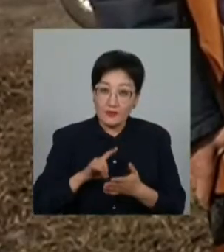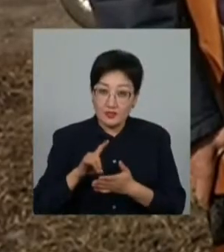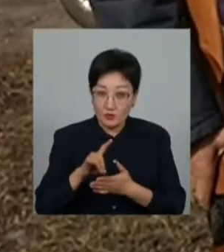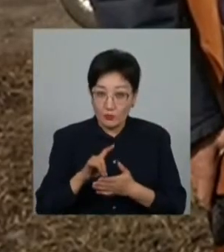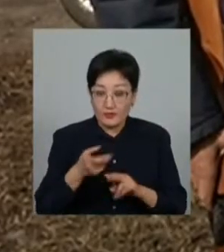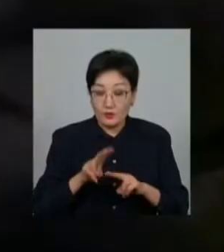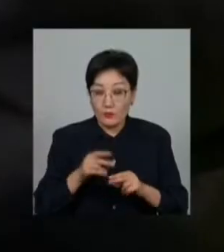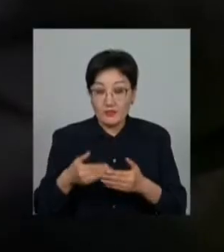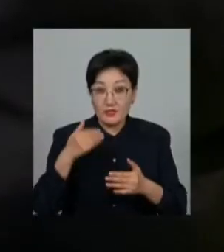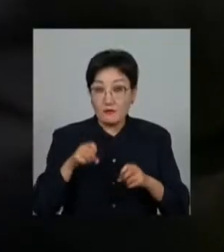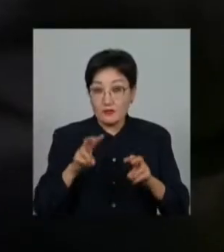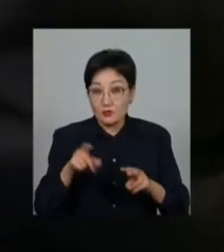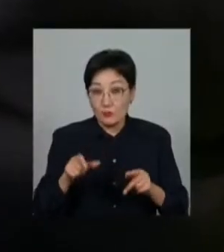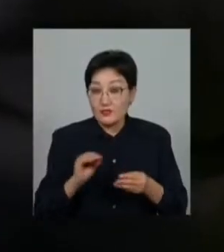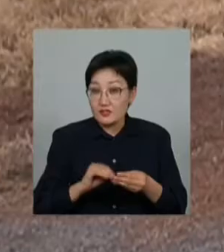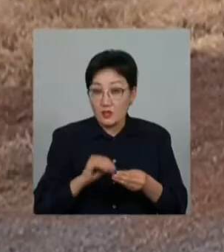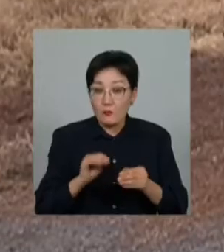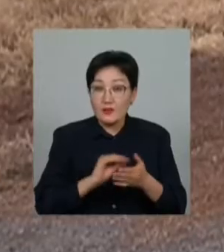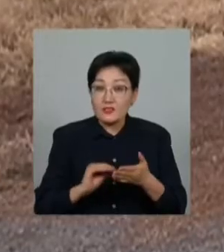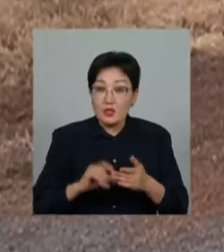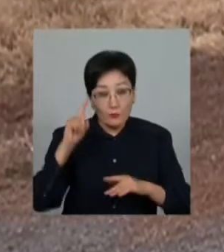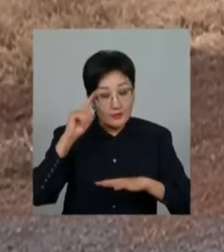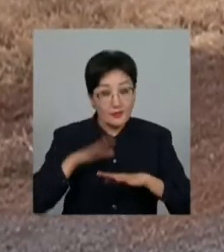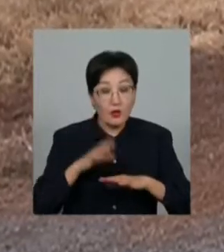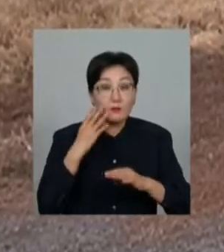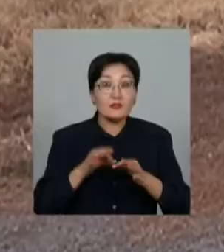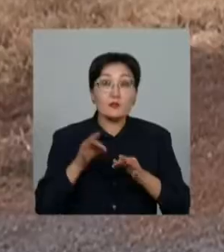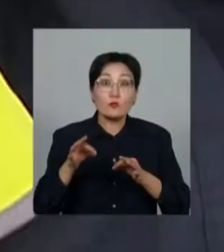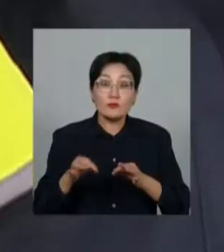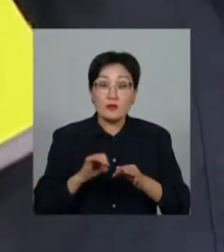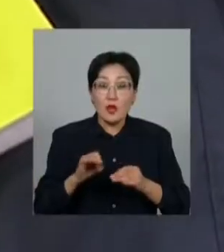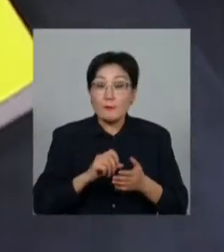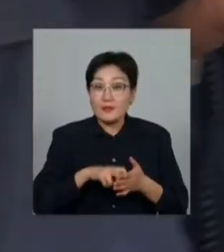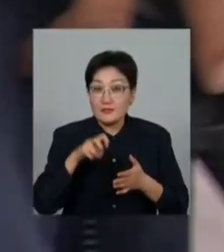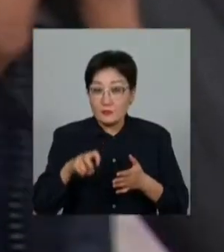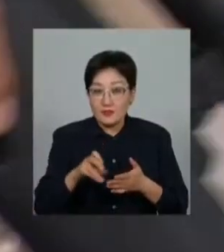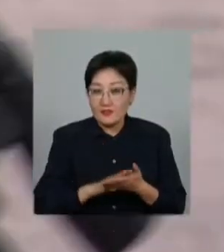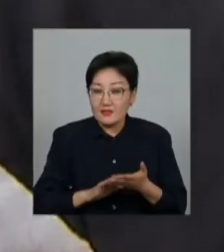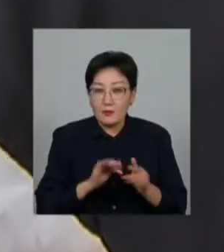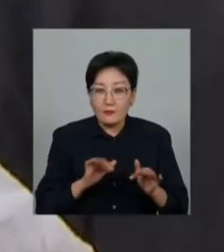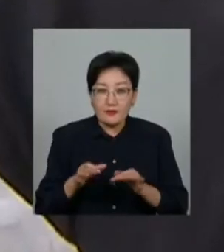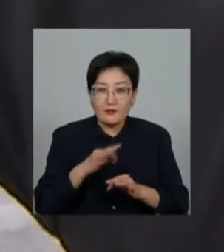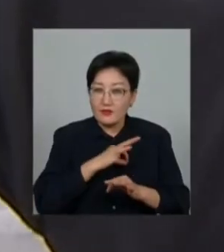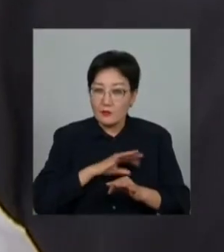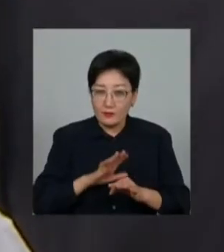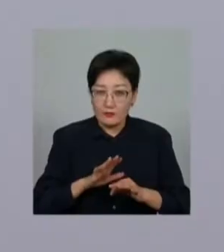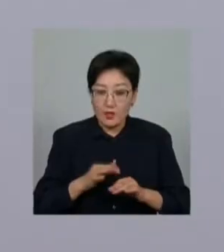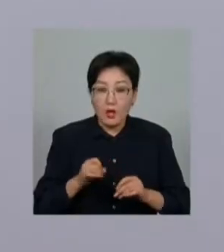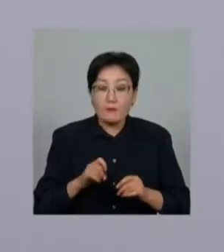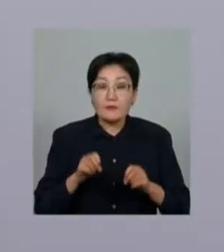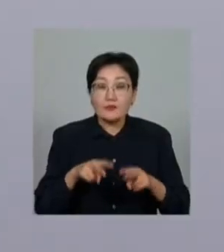ранее говорят специалисты неоднократно писали в акимат алматинской области письма но никаких мер принято не было по словам